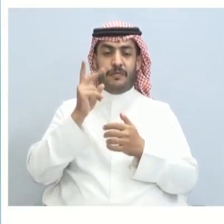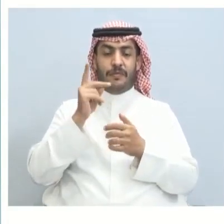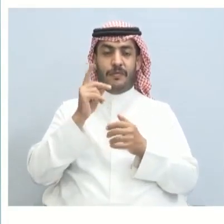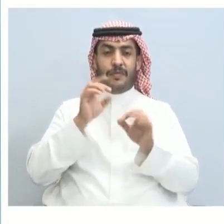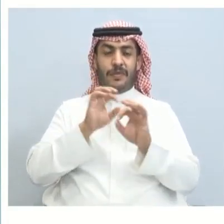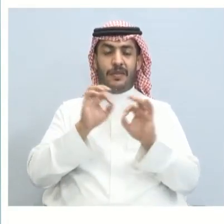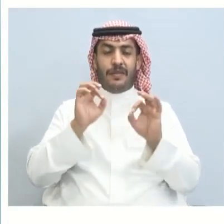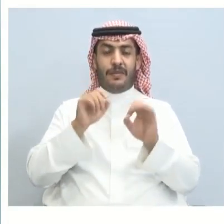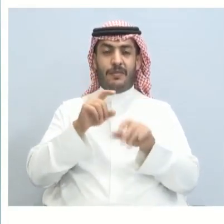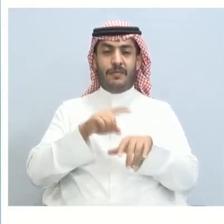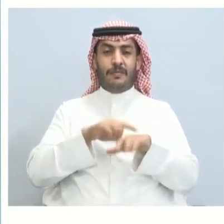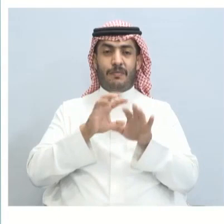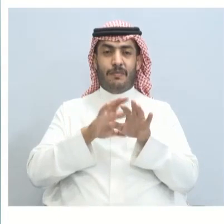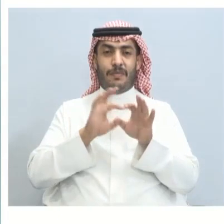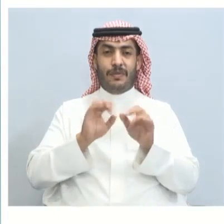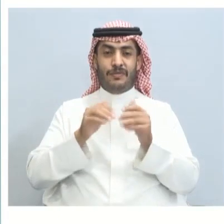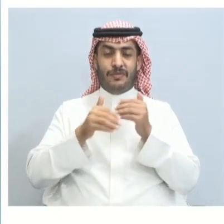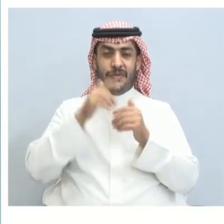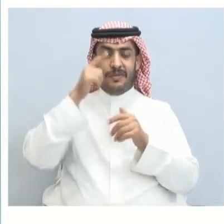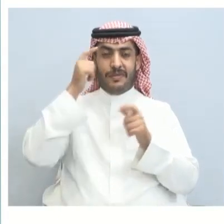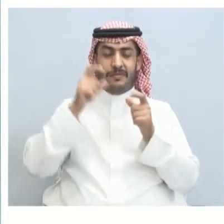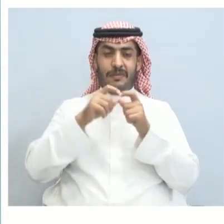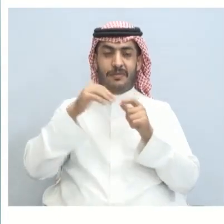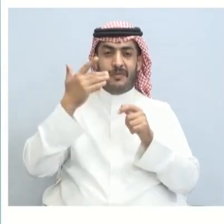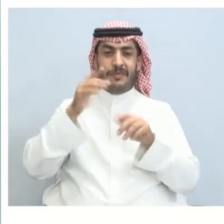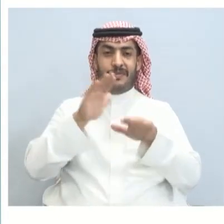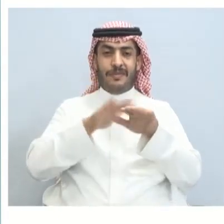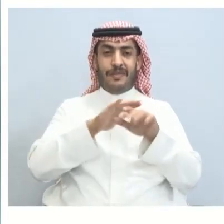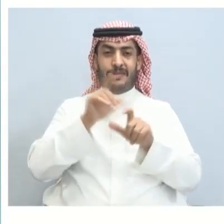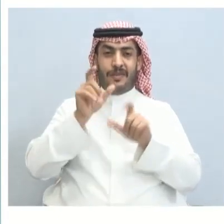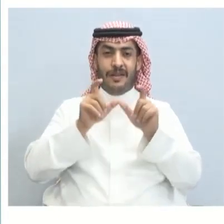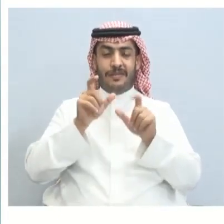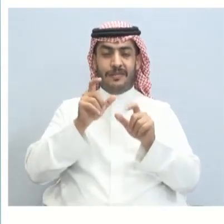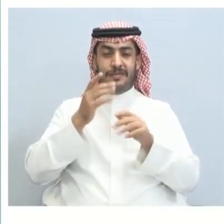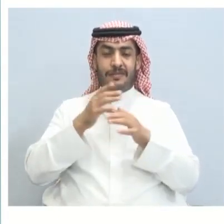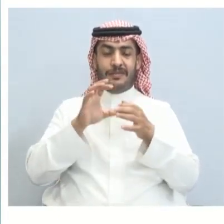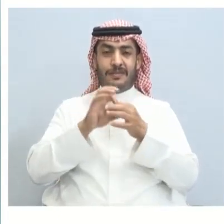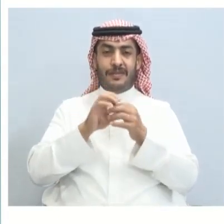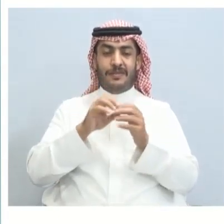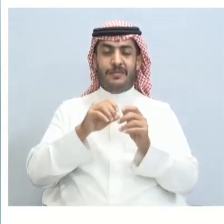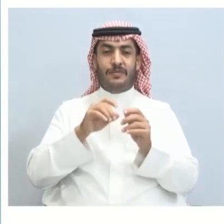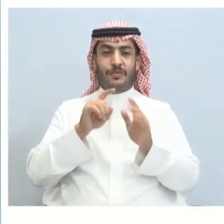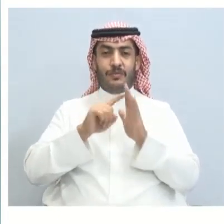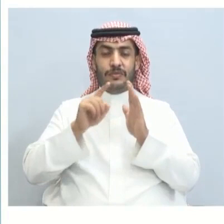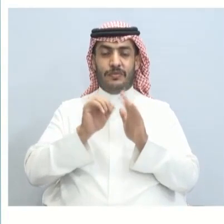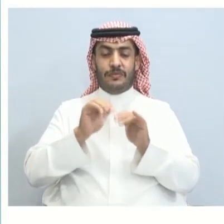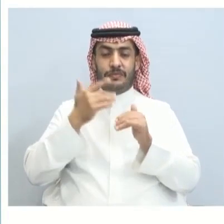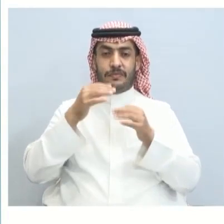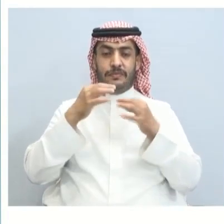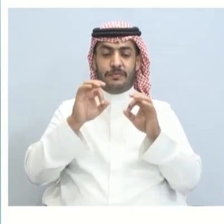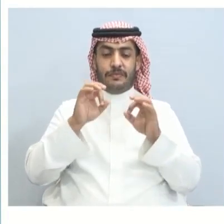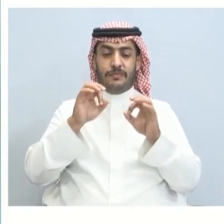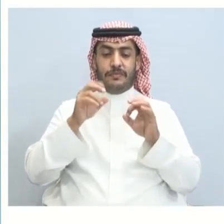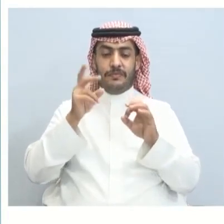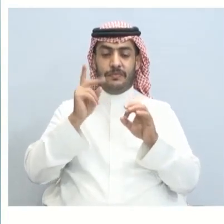ينسق للموعد الجديد للاجتماع القادم يذكر المشاركين بتوصيات الاجتماع والمهام المسنده لهم